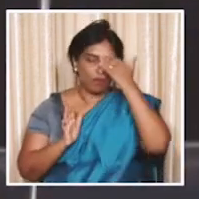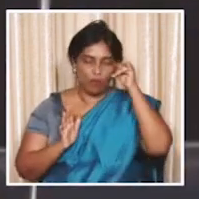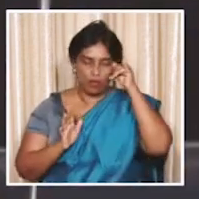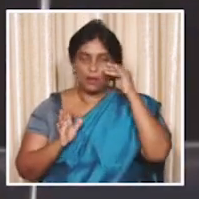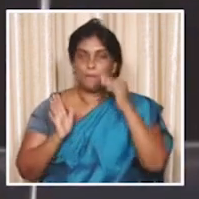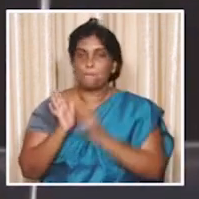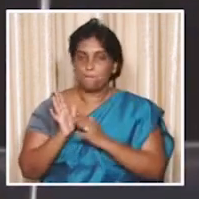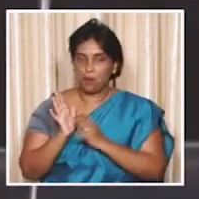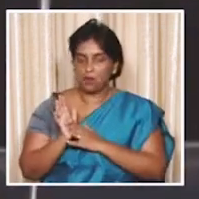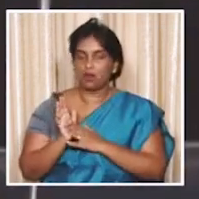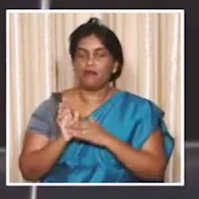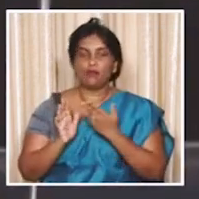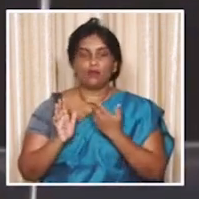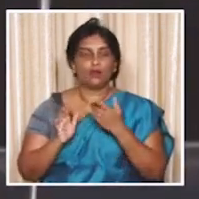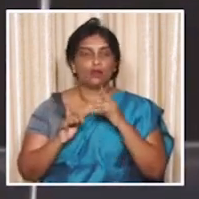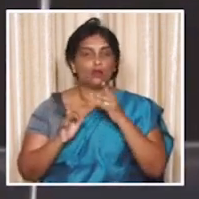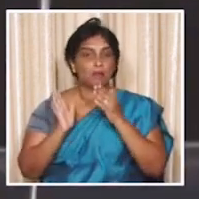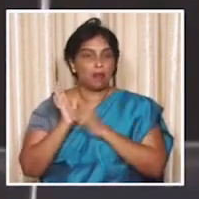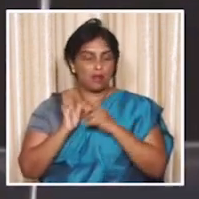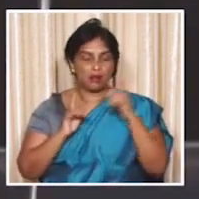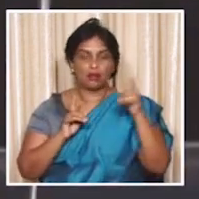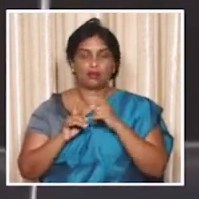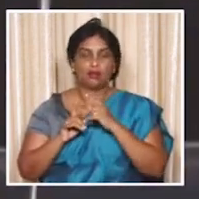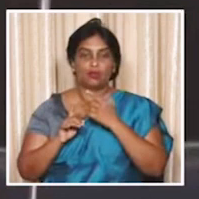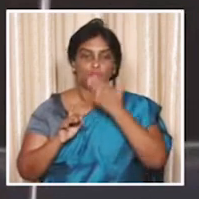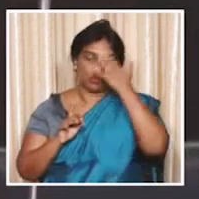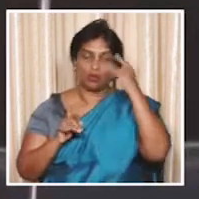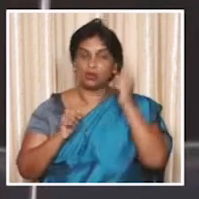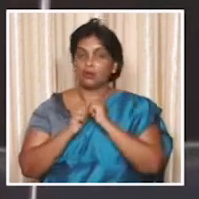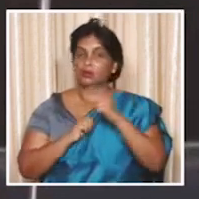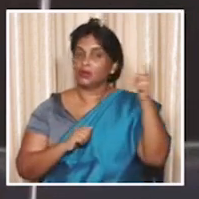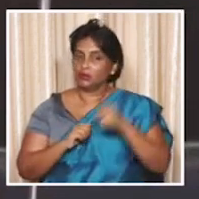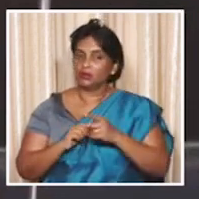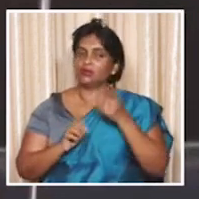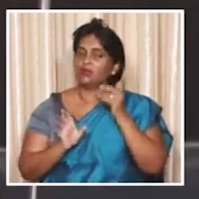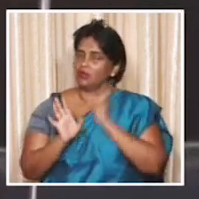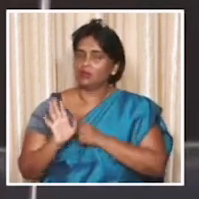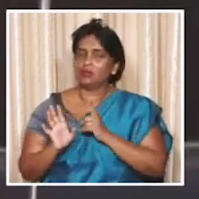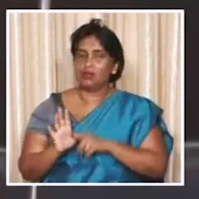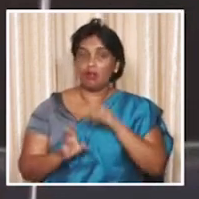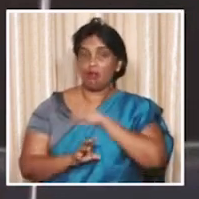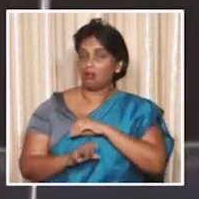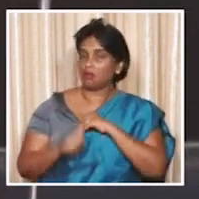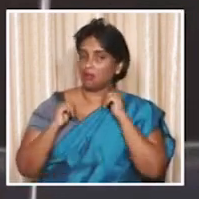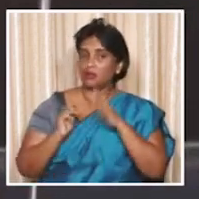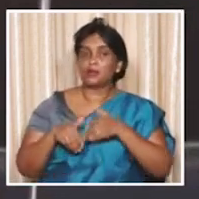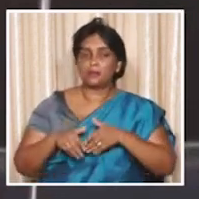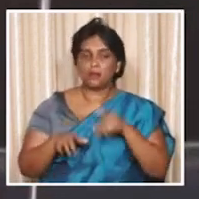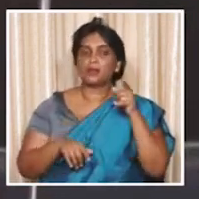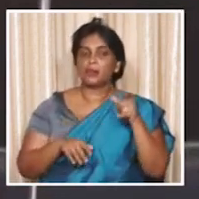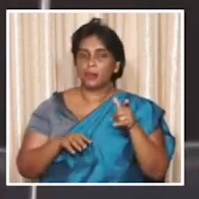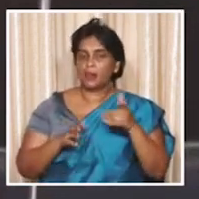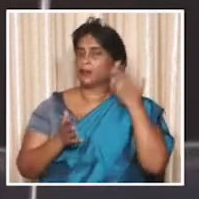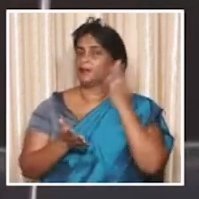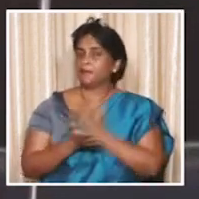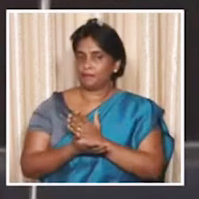වල දැන් මන්නාරම ඉඳලා පුත්තලම ආලංගුඩාවට බස් සේවයක් ඒ කාලේ පටන් ගත්තා. හැම මාර ආදායම එන මාර්ගයක්. ඒක